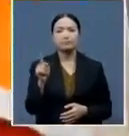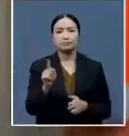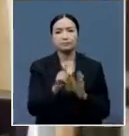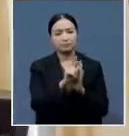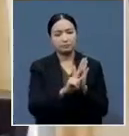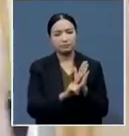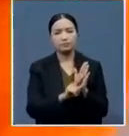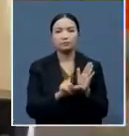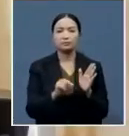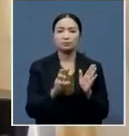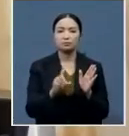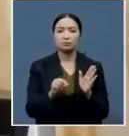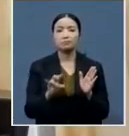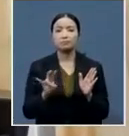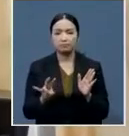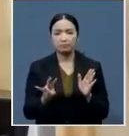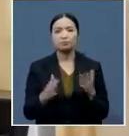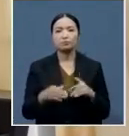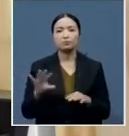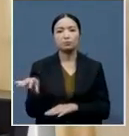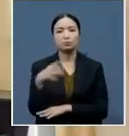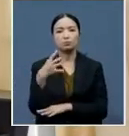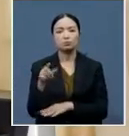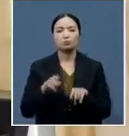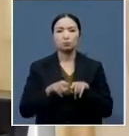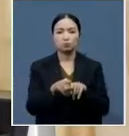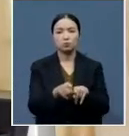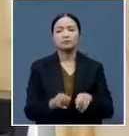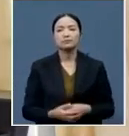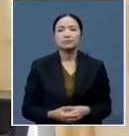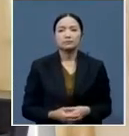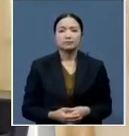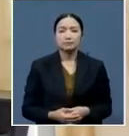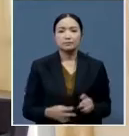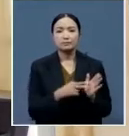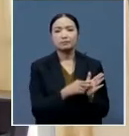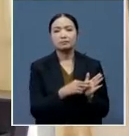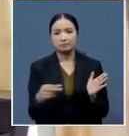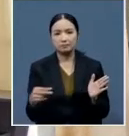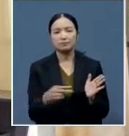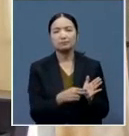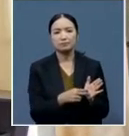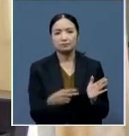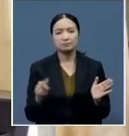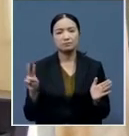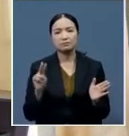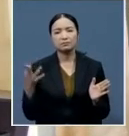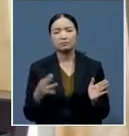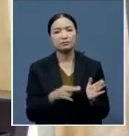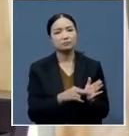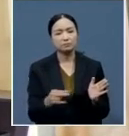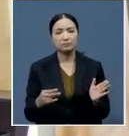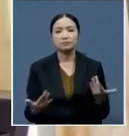26-27องศเซซพร้อมกับเปิดพัดลมควบคู่ไปด้วยปลดปลั๊กเครื่องใช้ไฟฟ้าที่ไม่ได้ใช้งาน